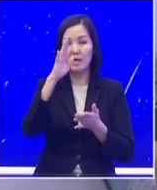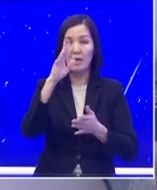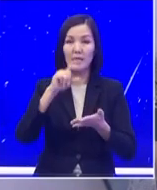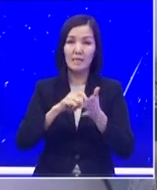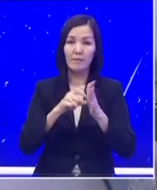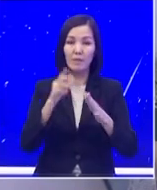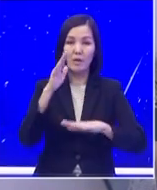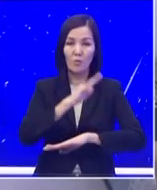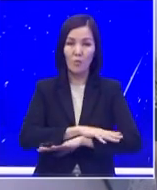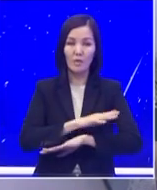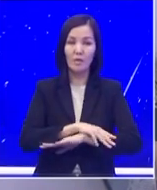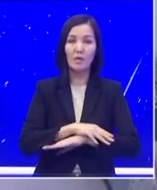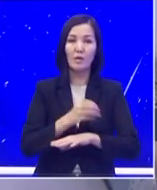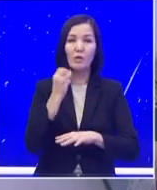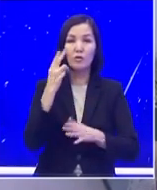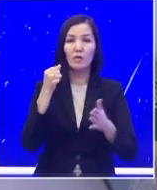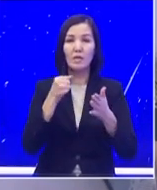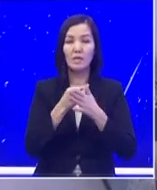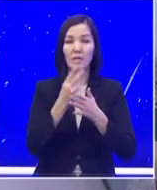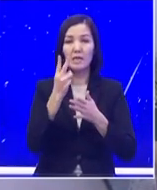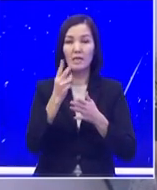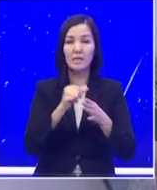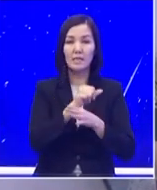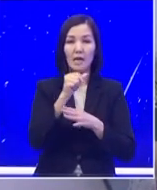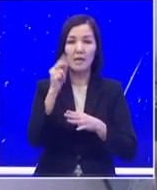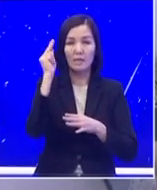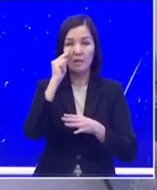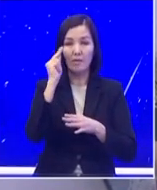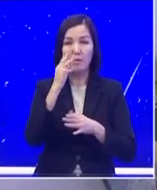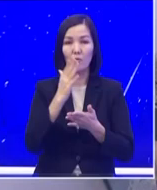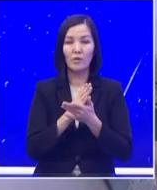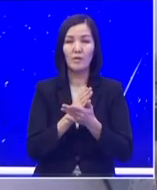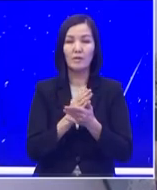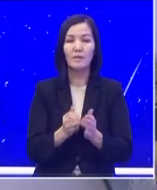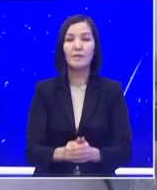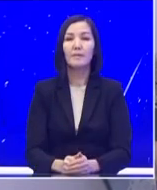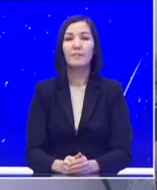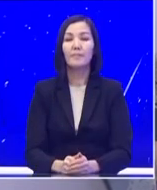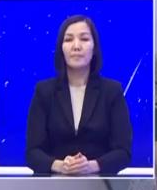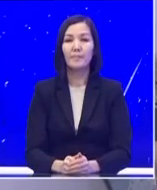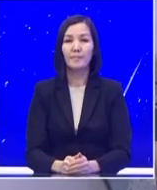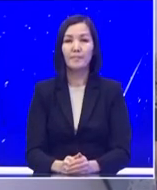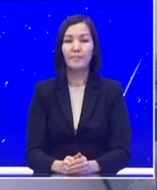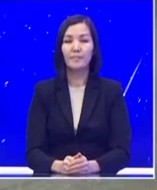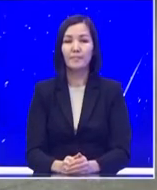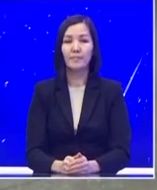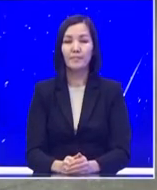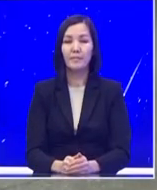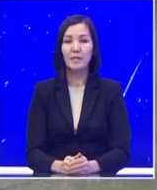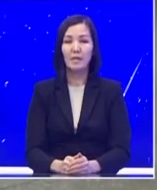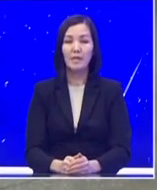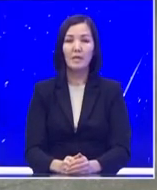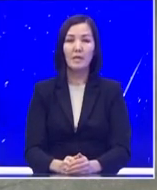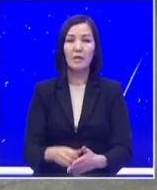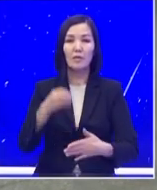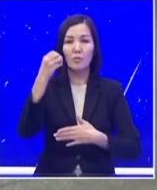алады, жаңағы түске дейін, екі сағат өзінің жаңағы осы жерде қосымша білімдерін алып жатыр. Және